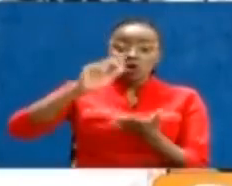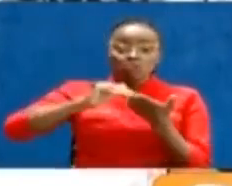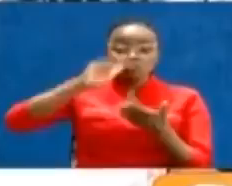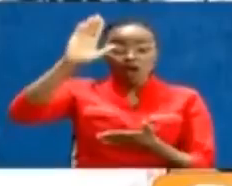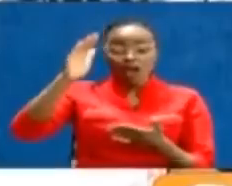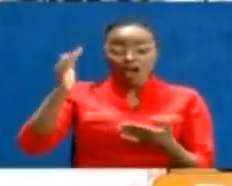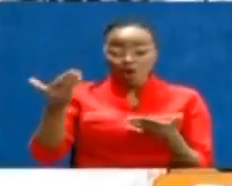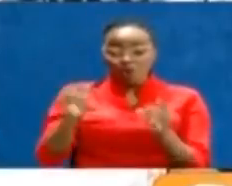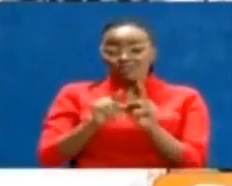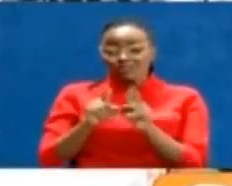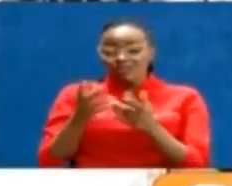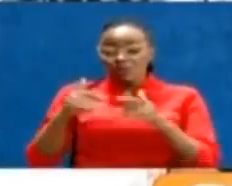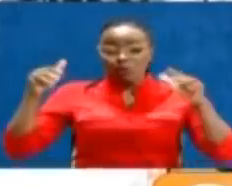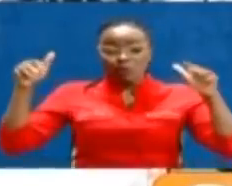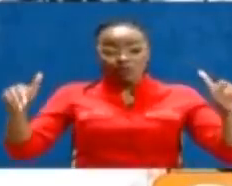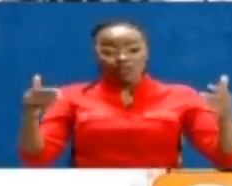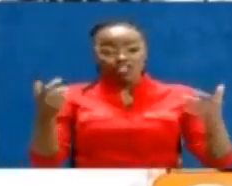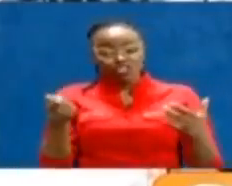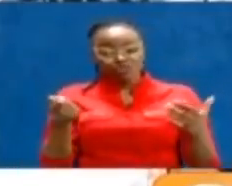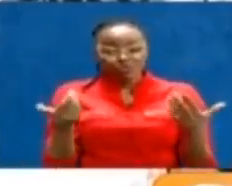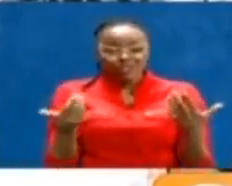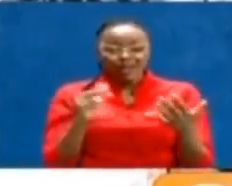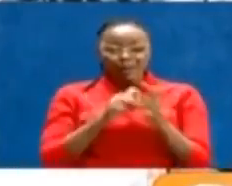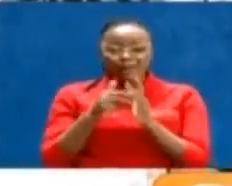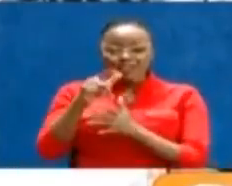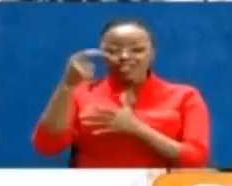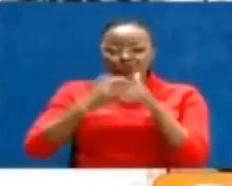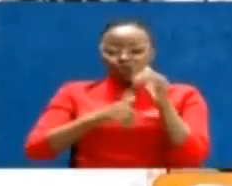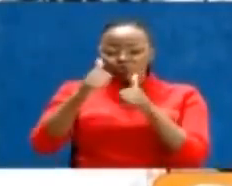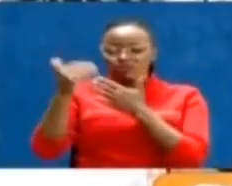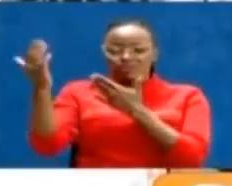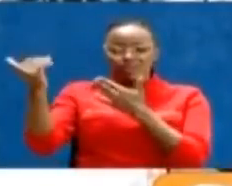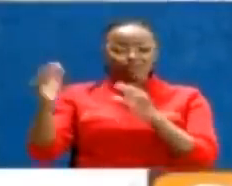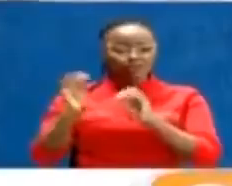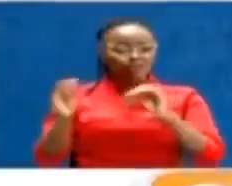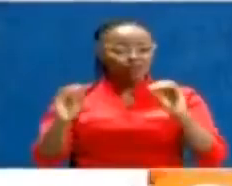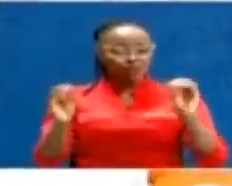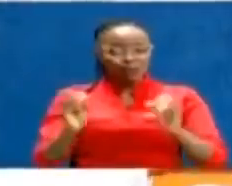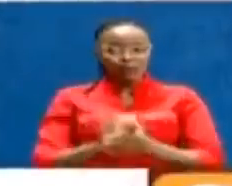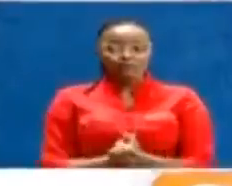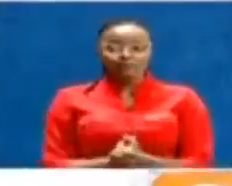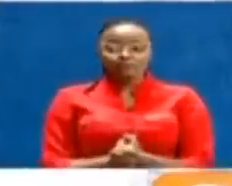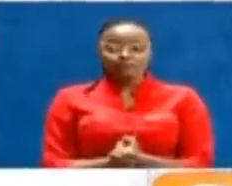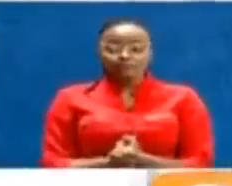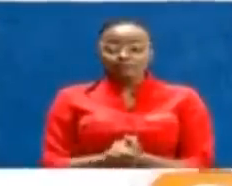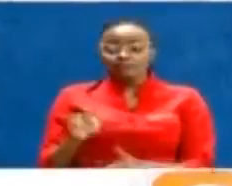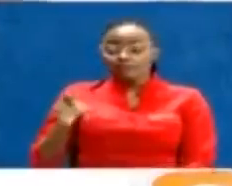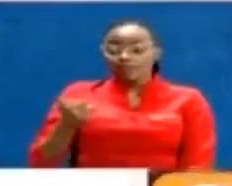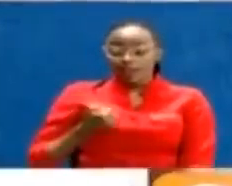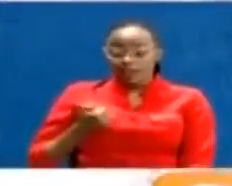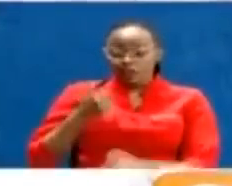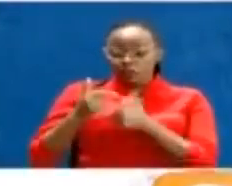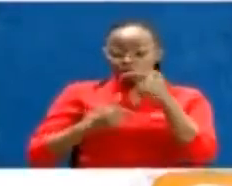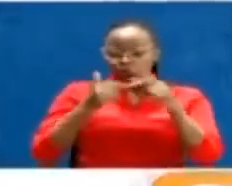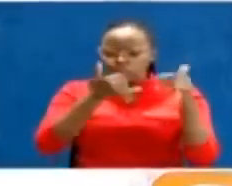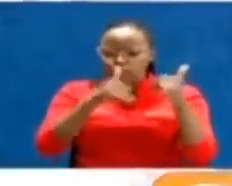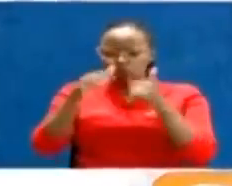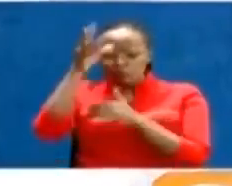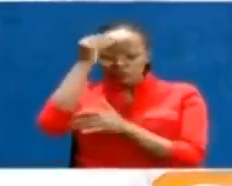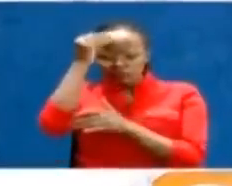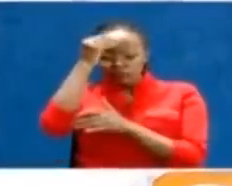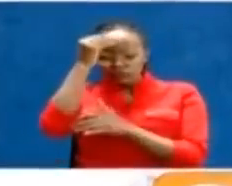zaidi, atakuwa mead weight. Hizo ni cost siko nimetarajia. Hapa Melanie anajikakamua